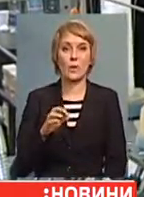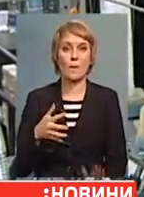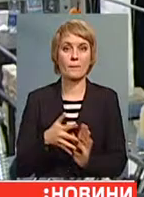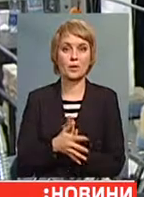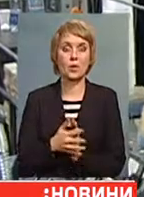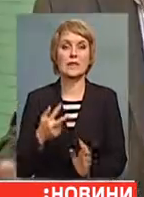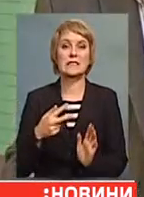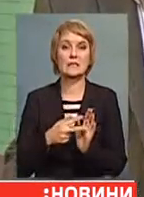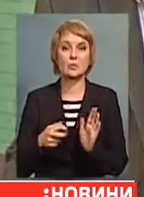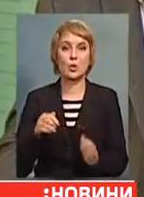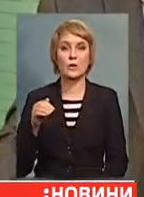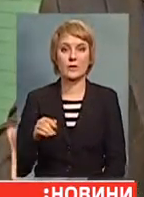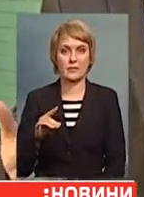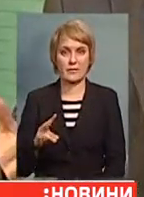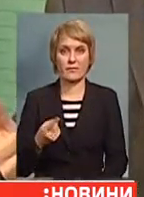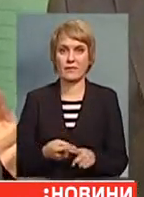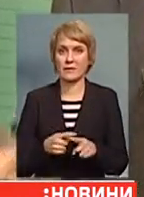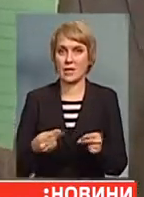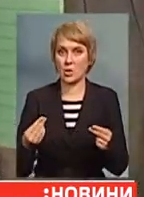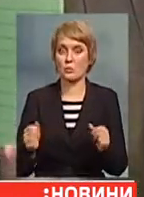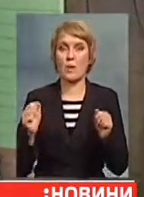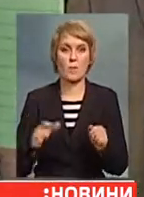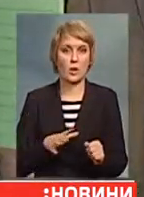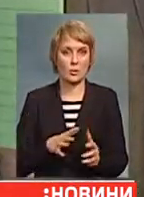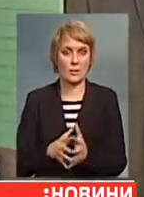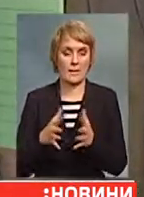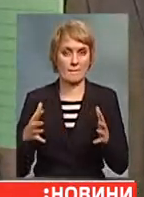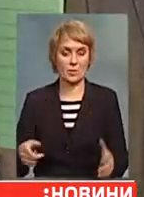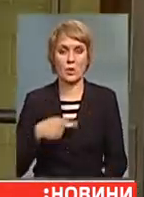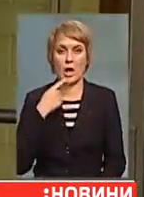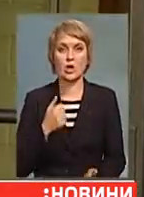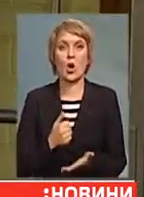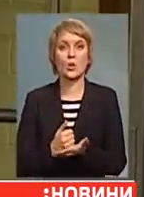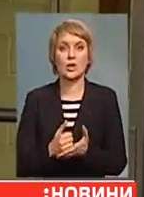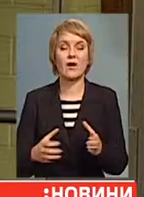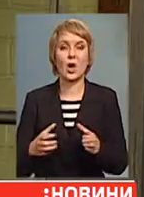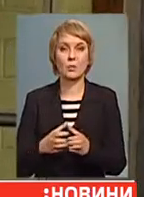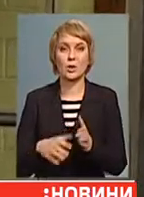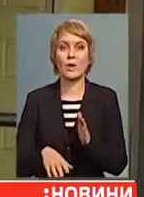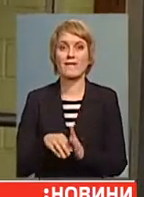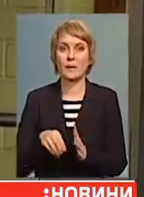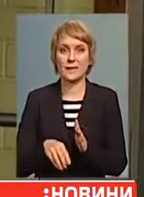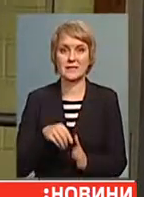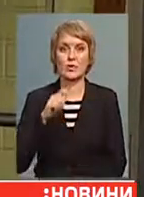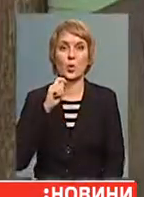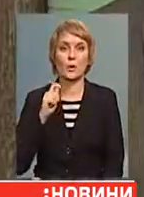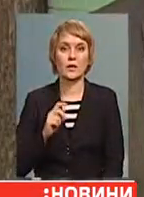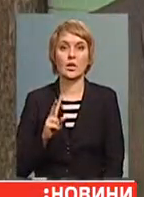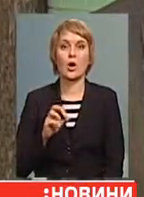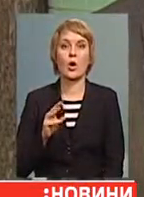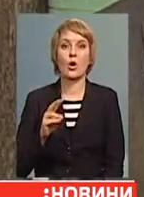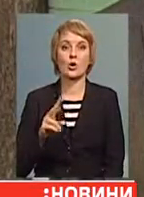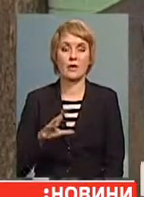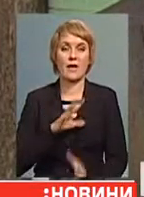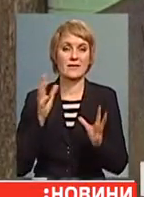пішло 700 тисяч гривень. Ця сума могла бути і більшою, каже голова Комітету виборців України Олексій Кошель.